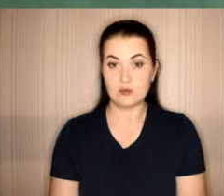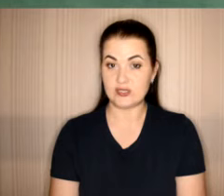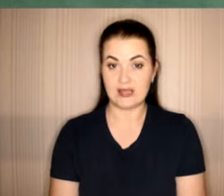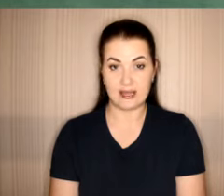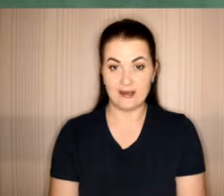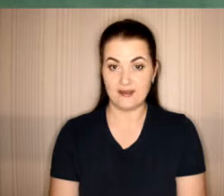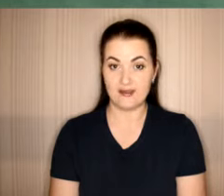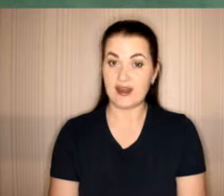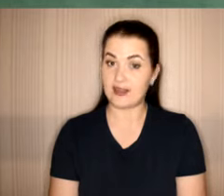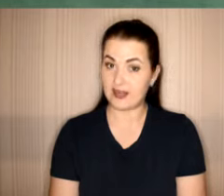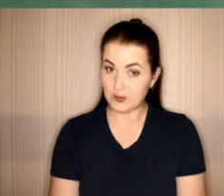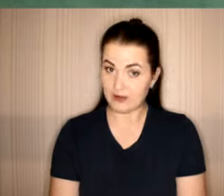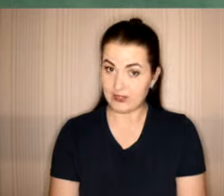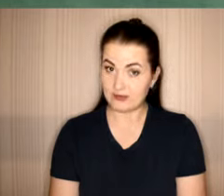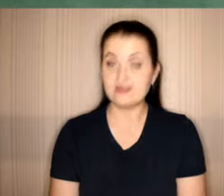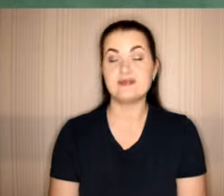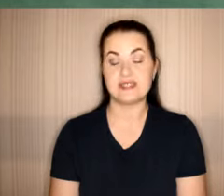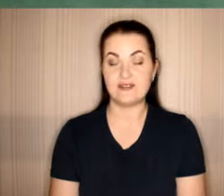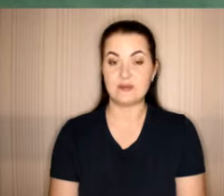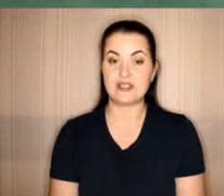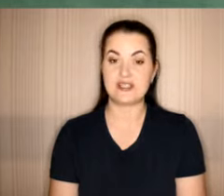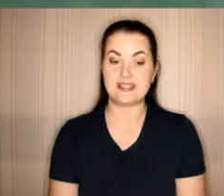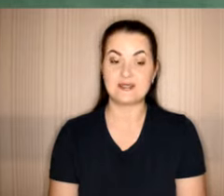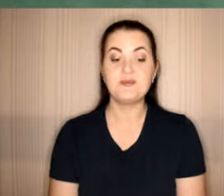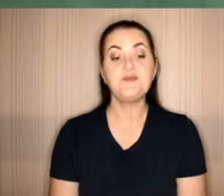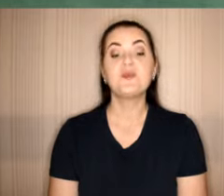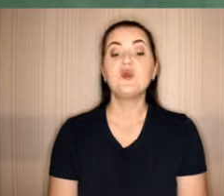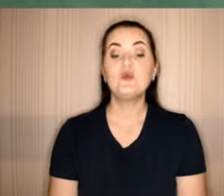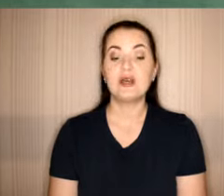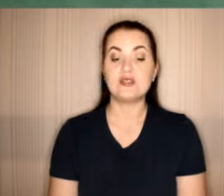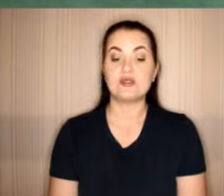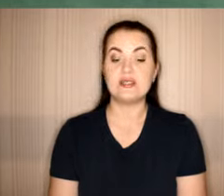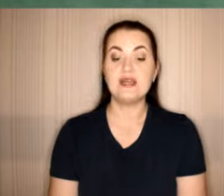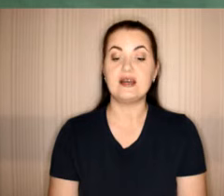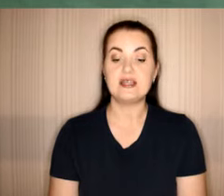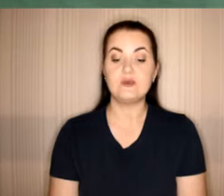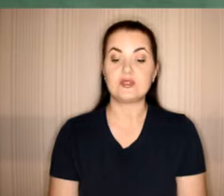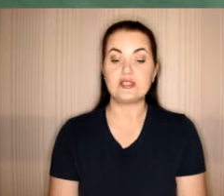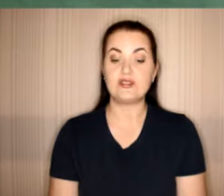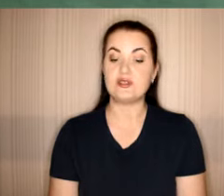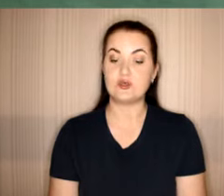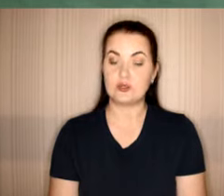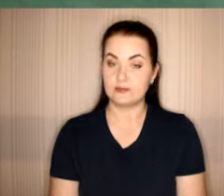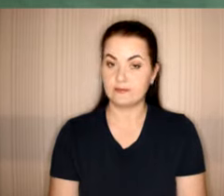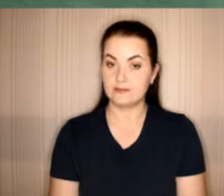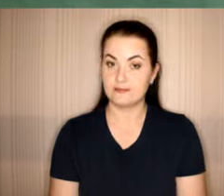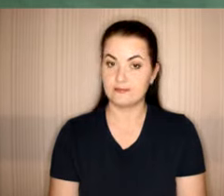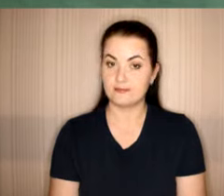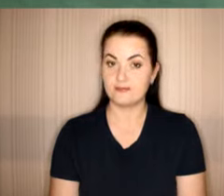Школа не музикальна. А як правильно? Це ви напишете зараз. У багатьох дітей гарний музичний